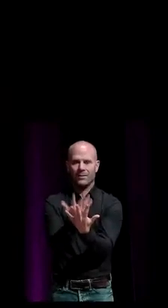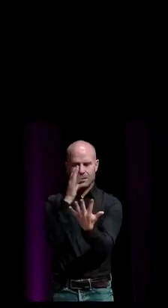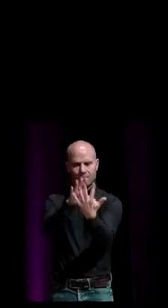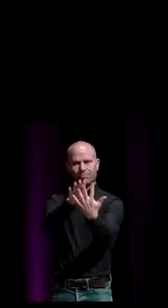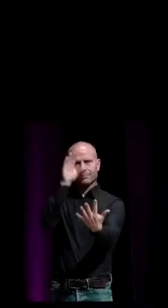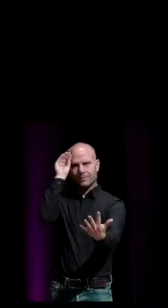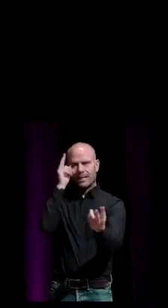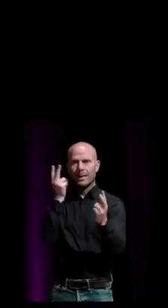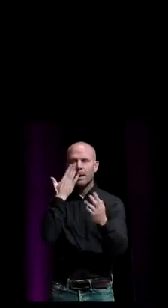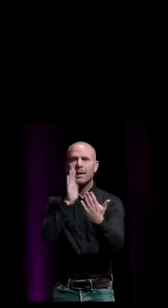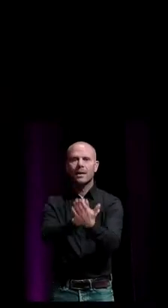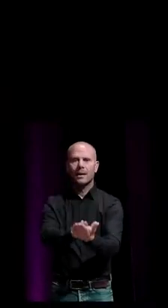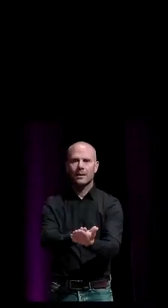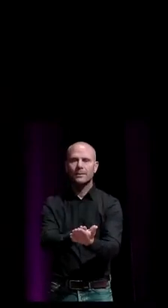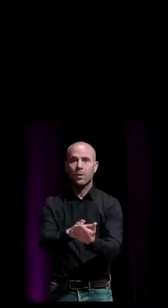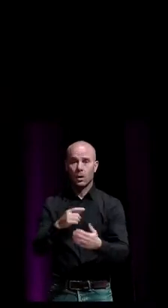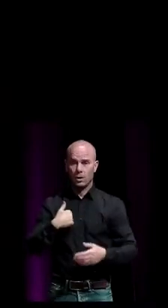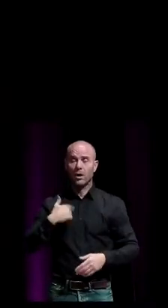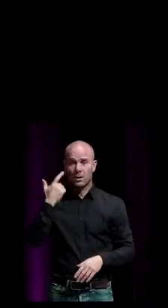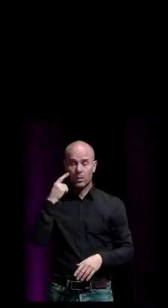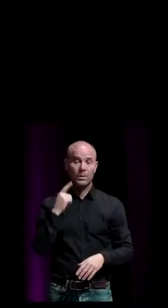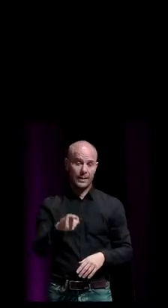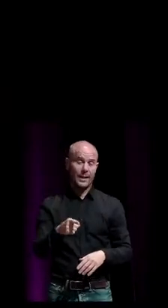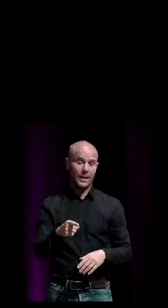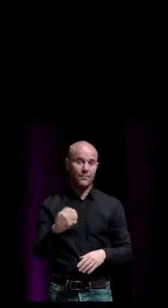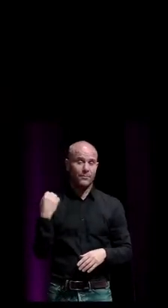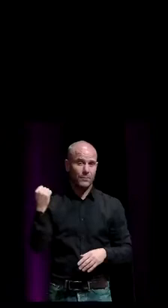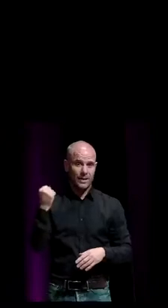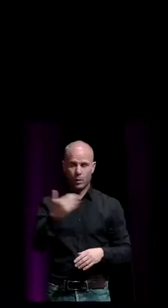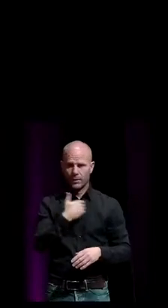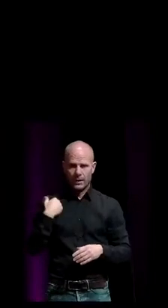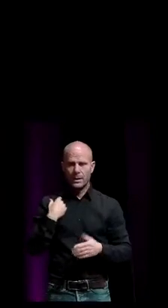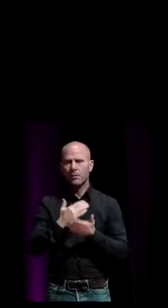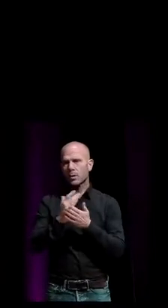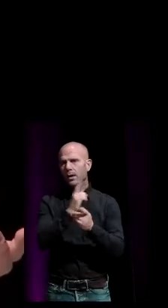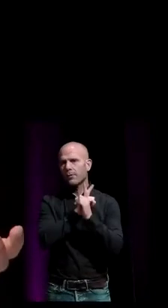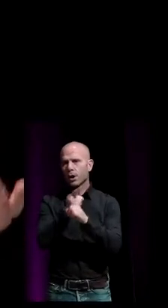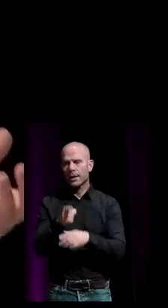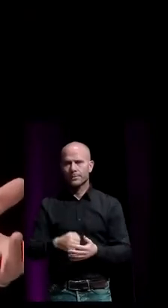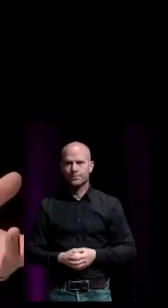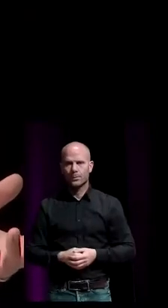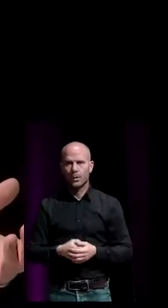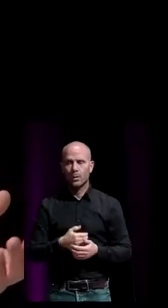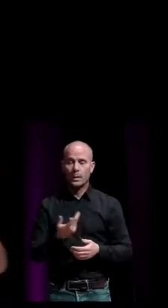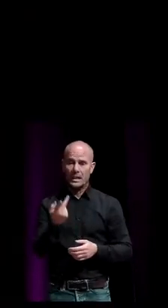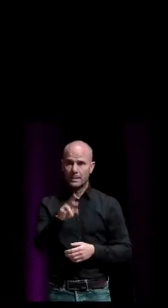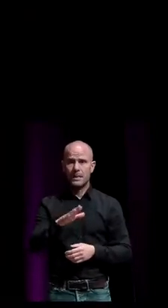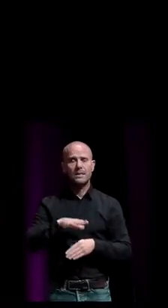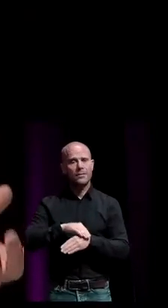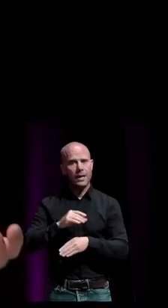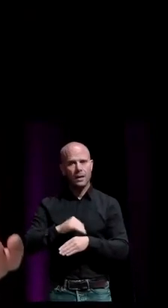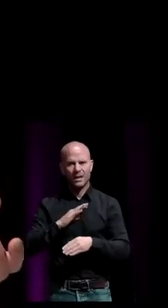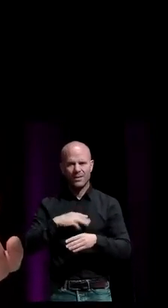i samma figur och det här tror jag är, liksom, det, är det som kommer komma med. Vi kommer fortsätta följa det här och då sa vi till exempel Sverige. Vi